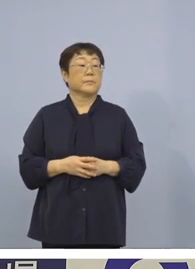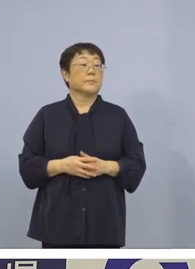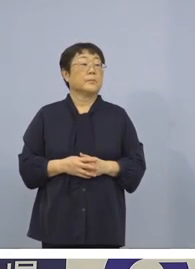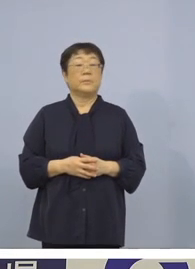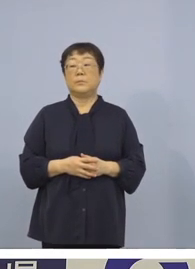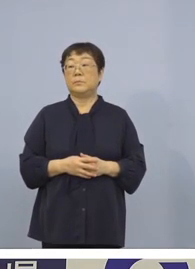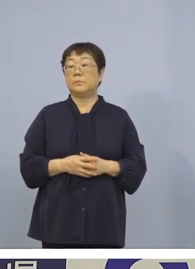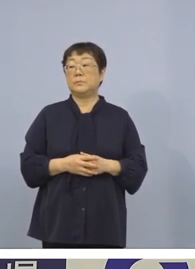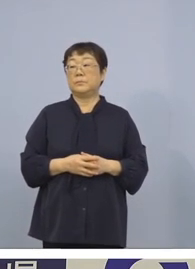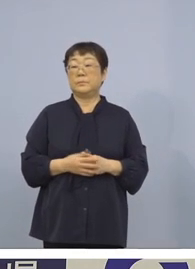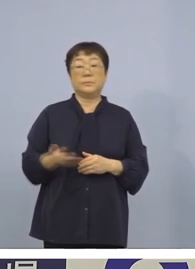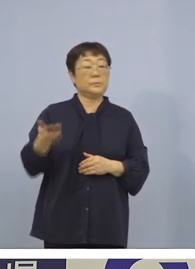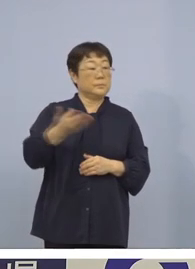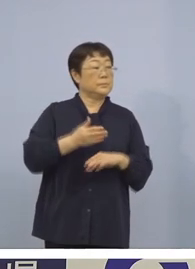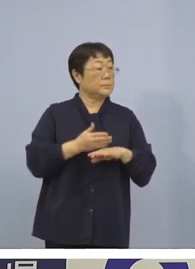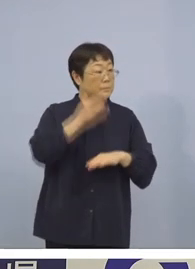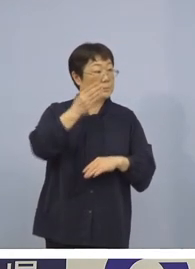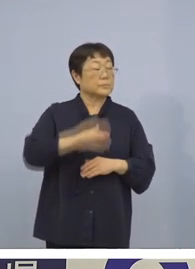ありがとうございます。